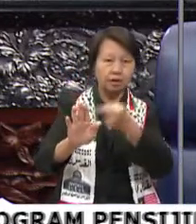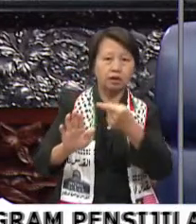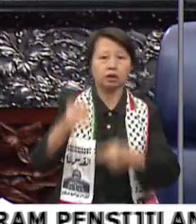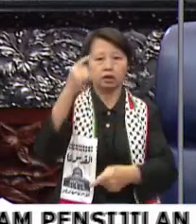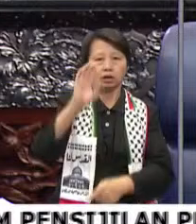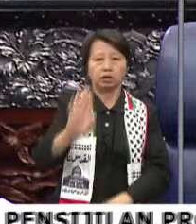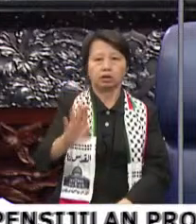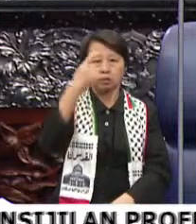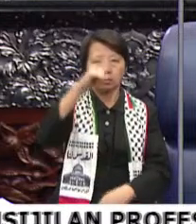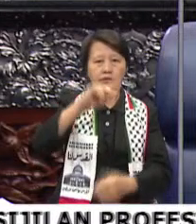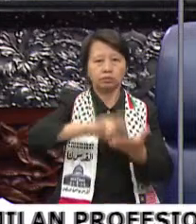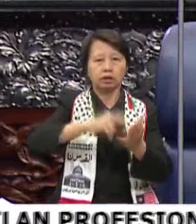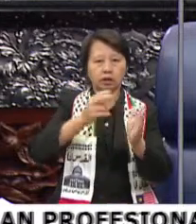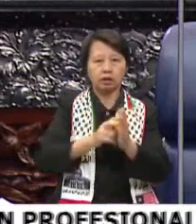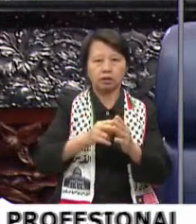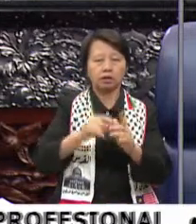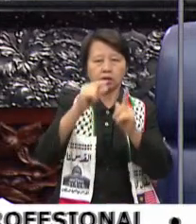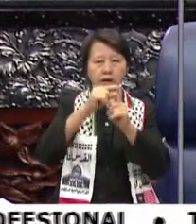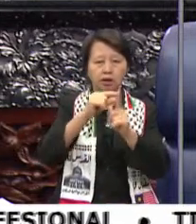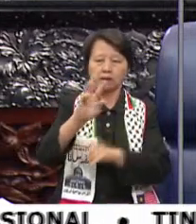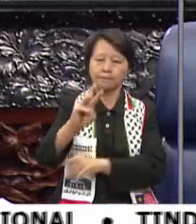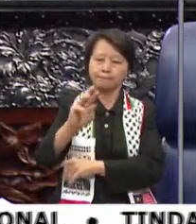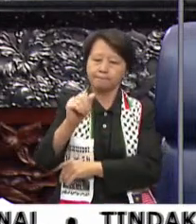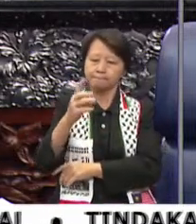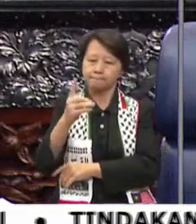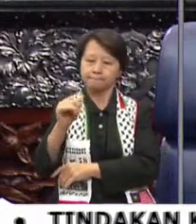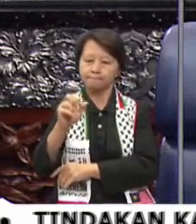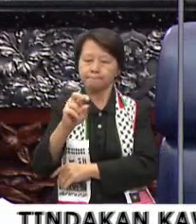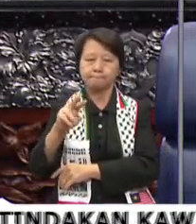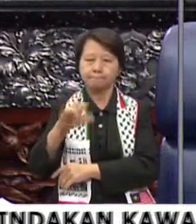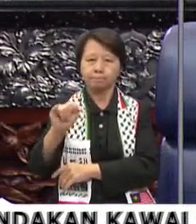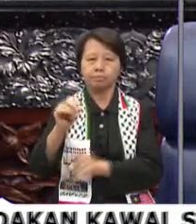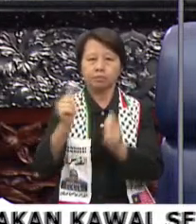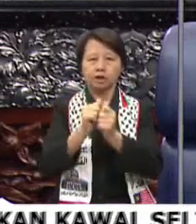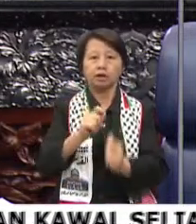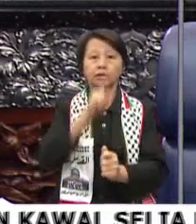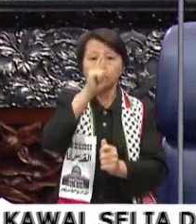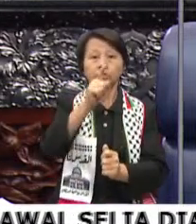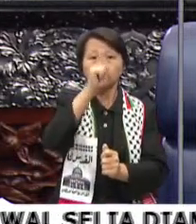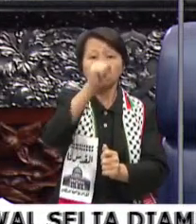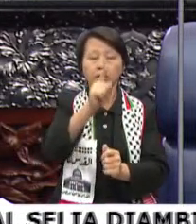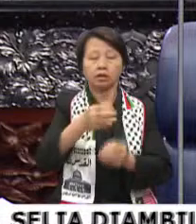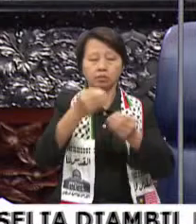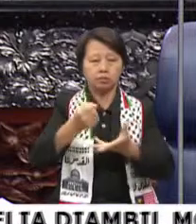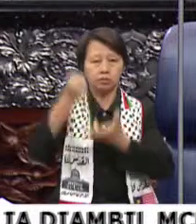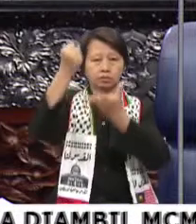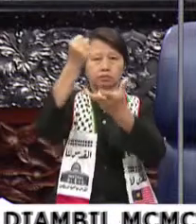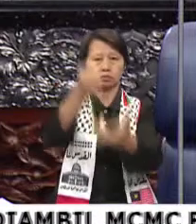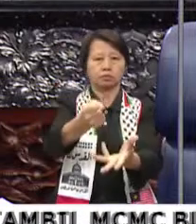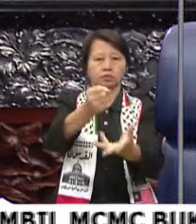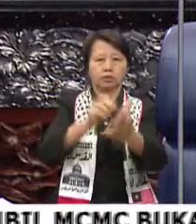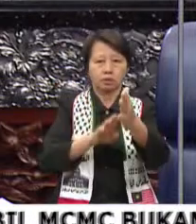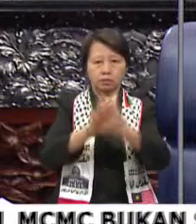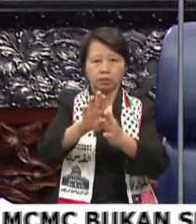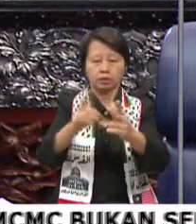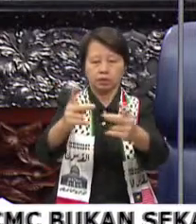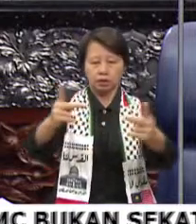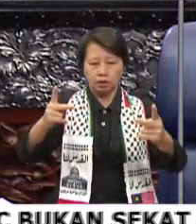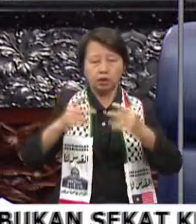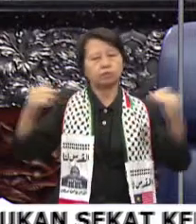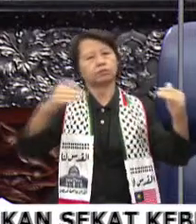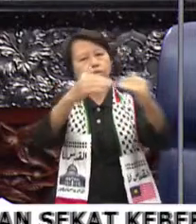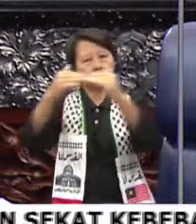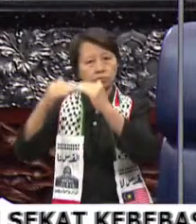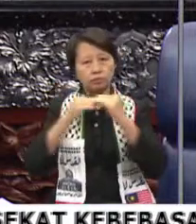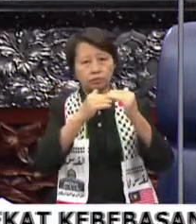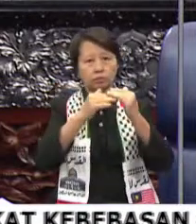untuk memaknai kalimat Madani ini dengan sebenar-benarnya dengan memberi peruntukan pembangunan kawasan yang sama